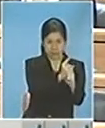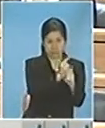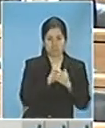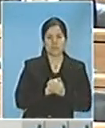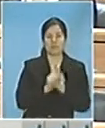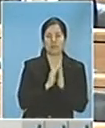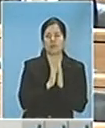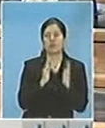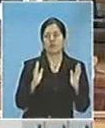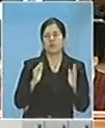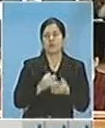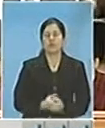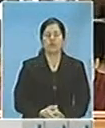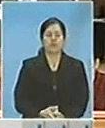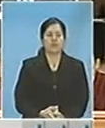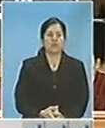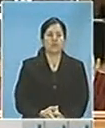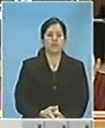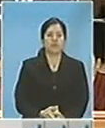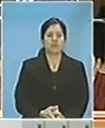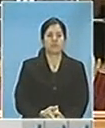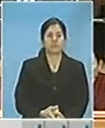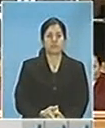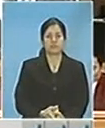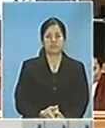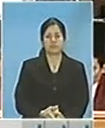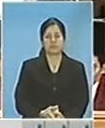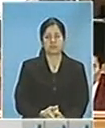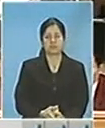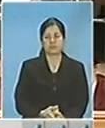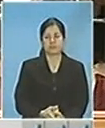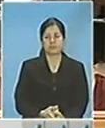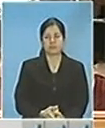ค่ะ ท่านรักบุญสน